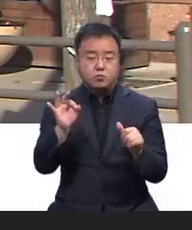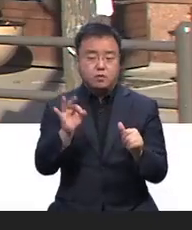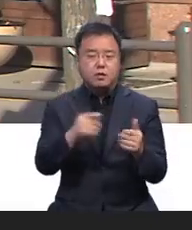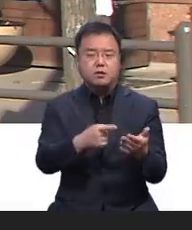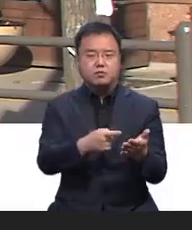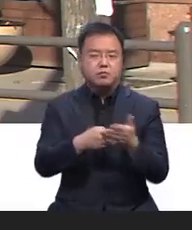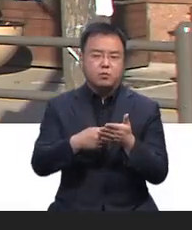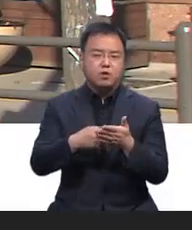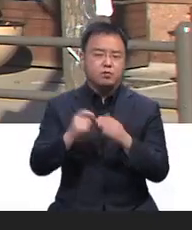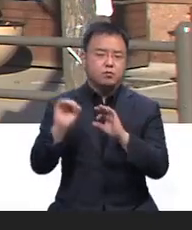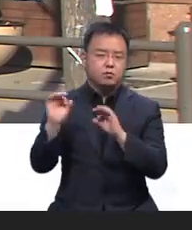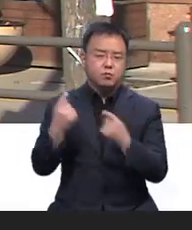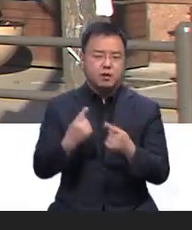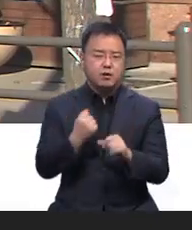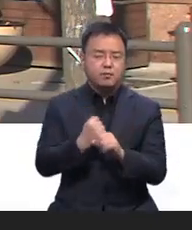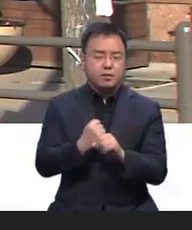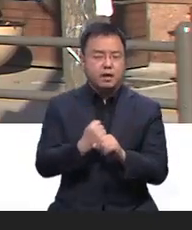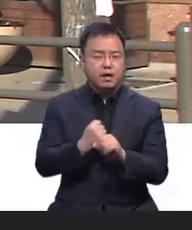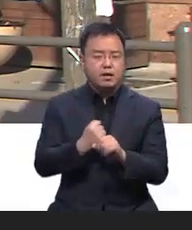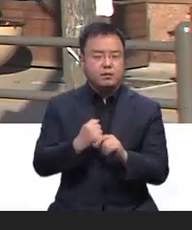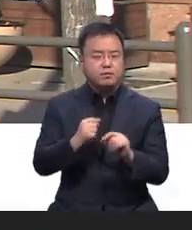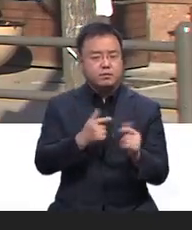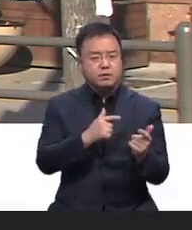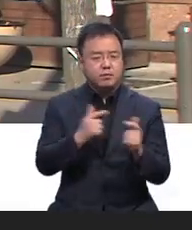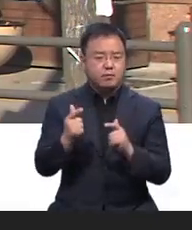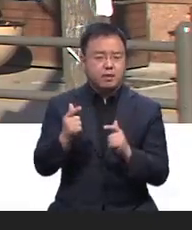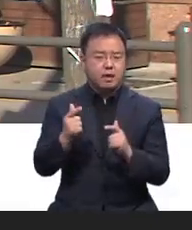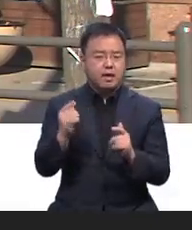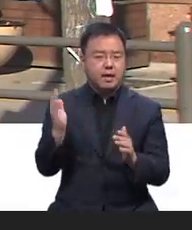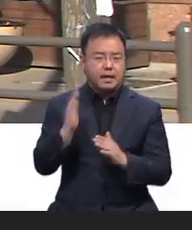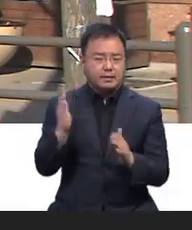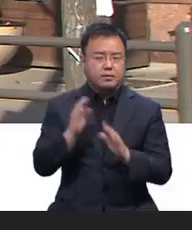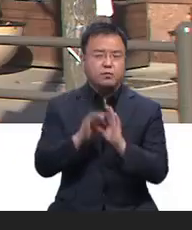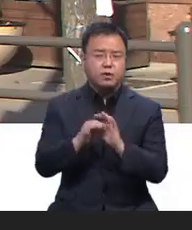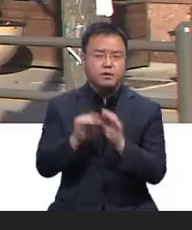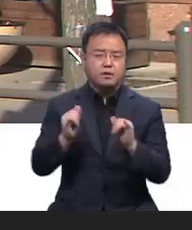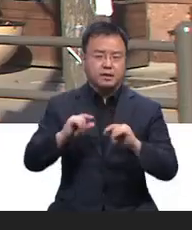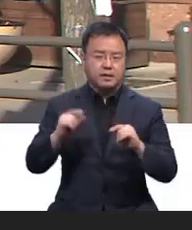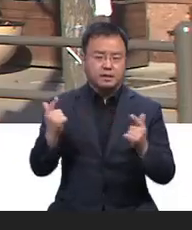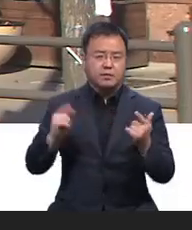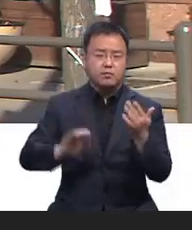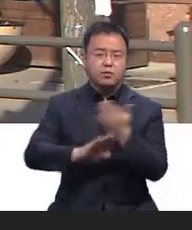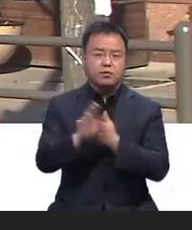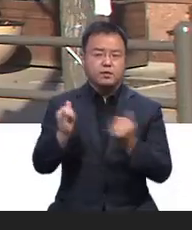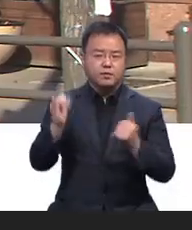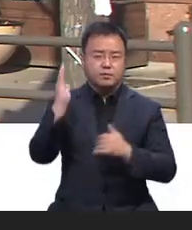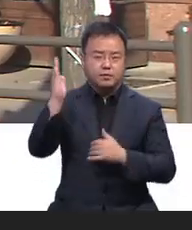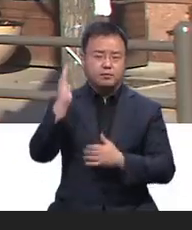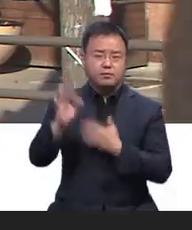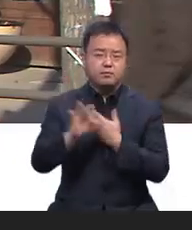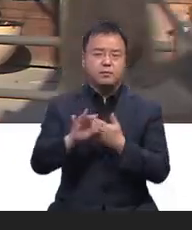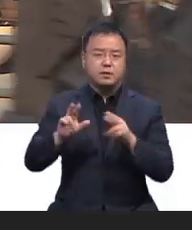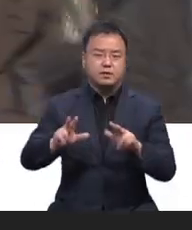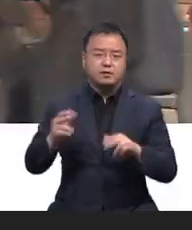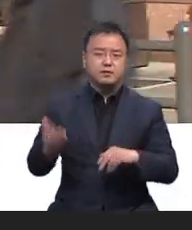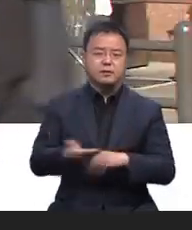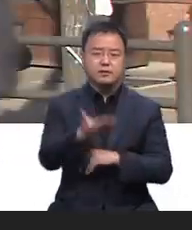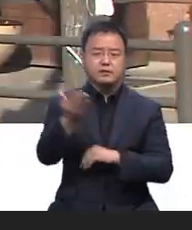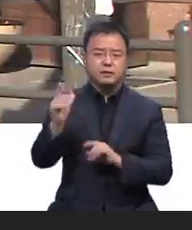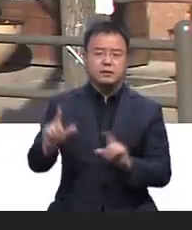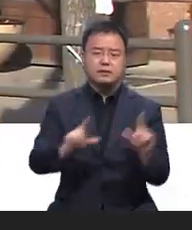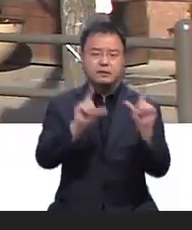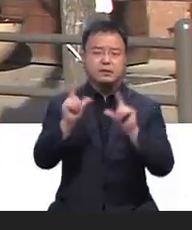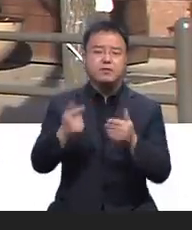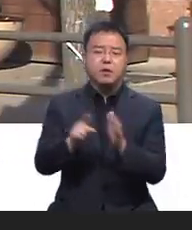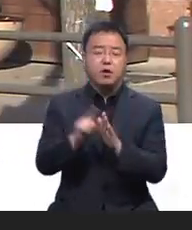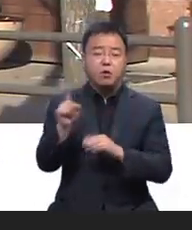이제 학생 당사자, 청소년 당사자가 아닌 비청소년들에게 이야기하는 목소리였다면 지금은 당신들의 삶을 위해서 어떻게 해줄